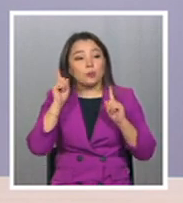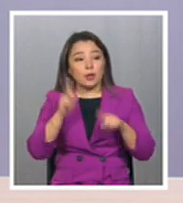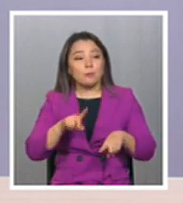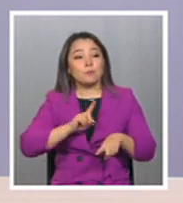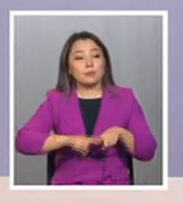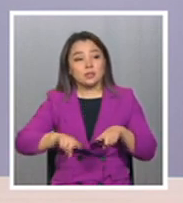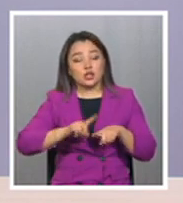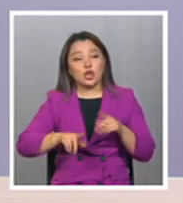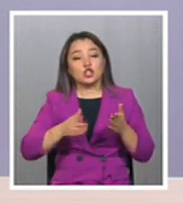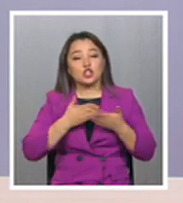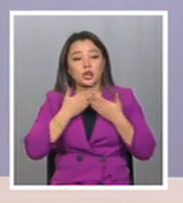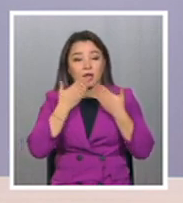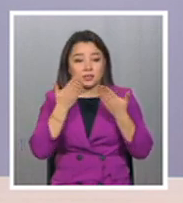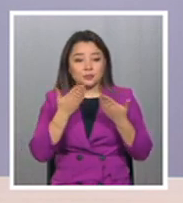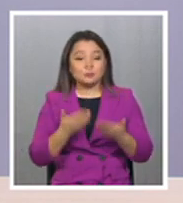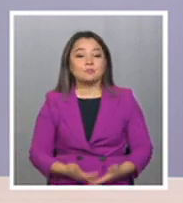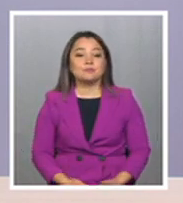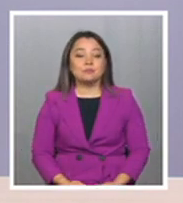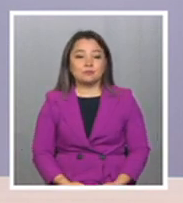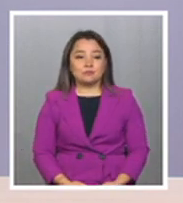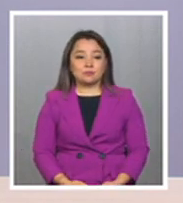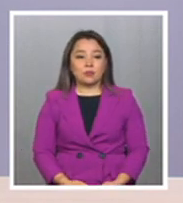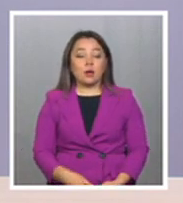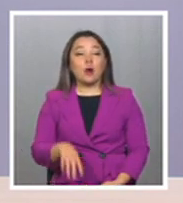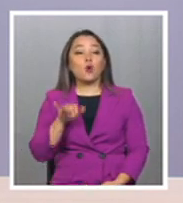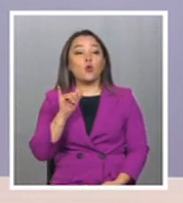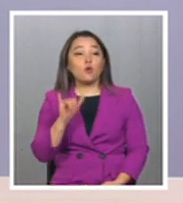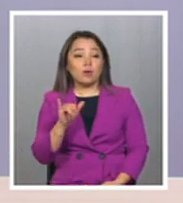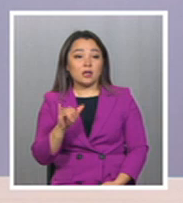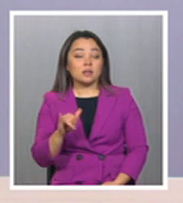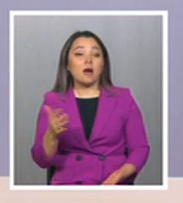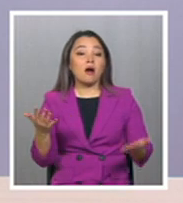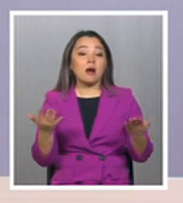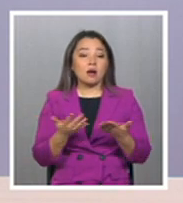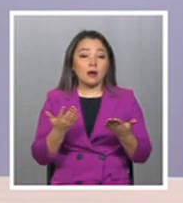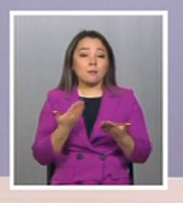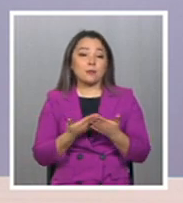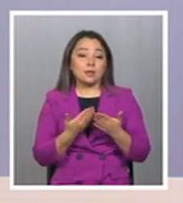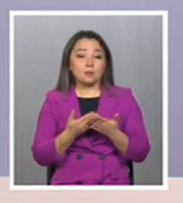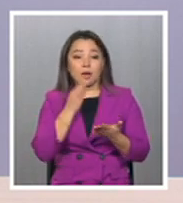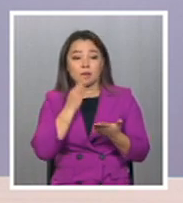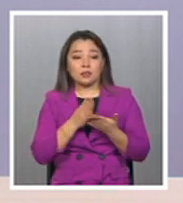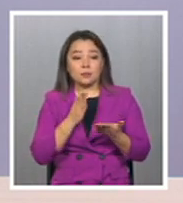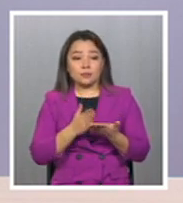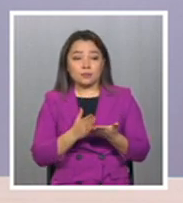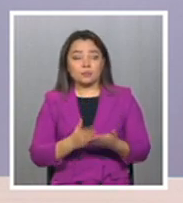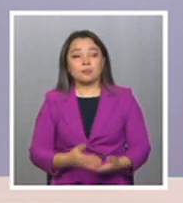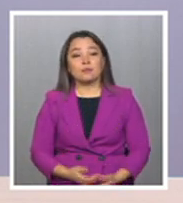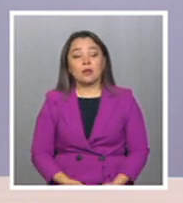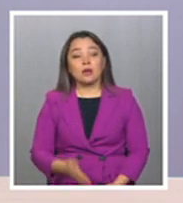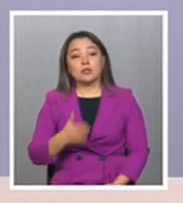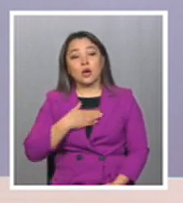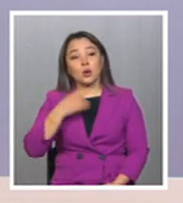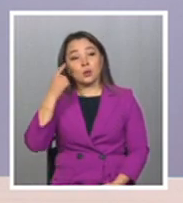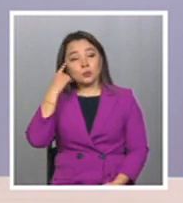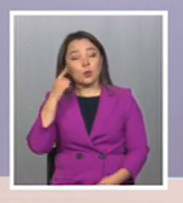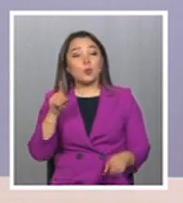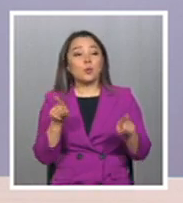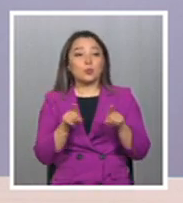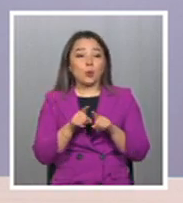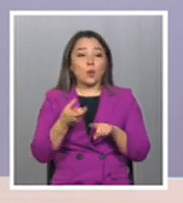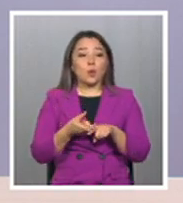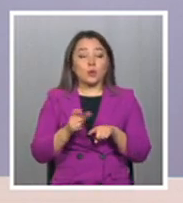быстро читать. А у вас, ребята, какие предположения? Я думаю, они тоже